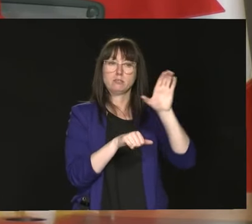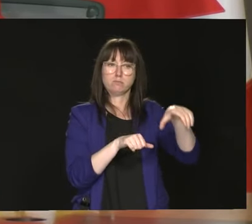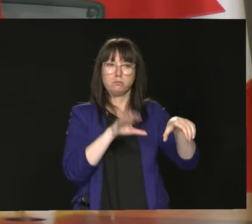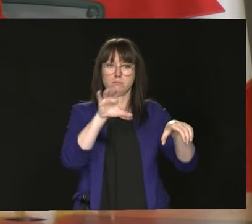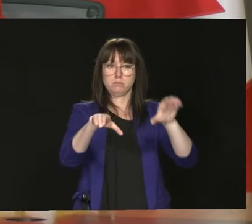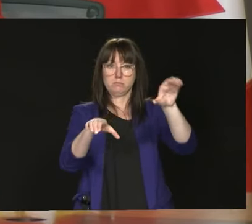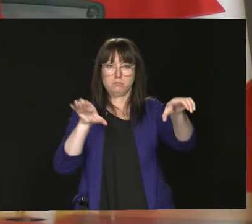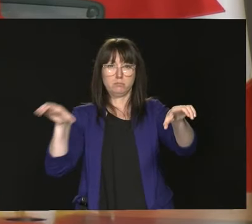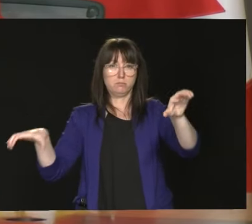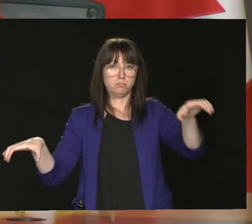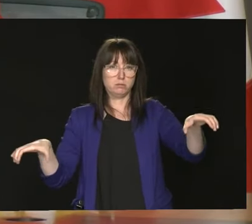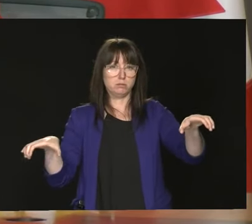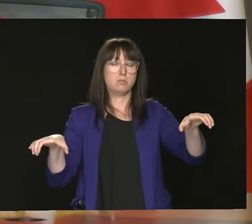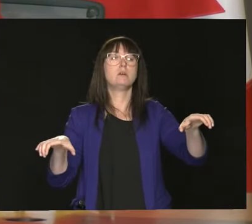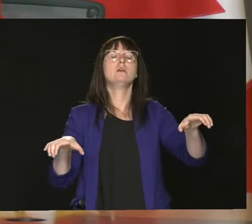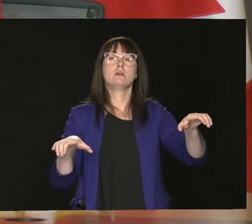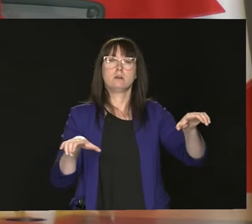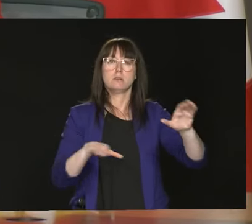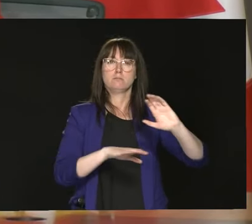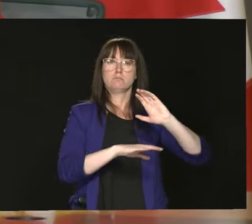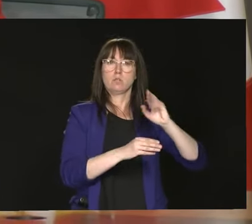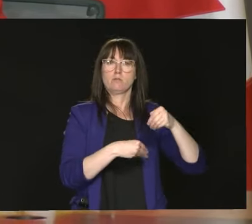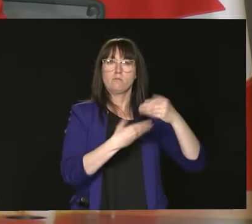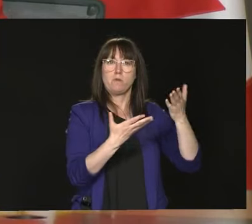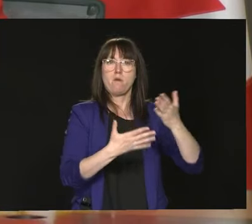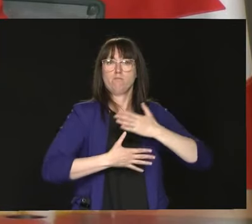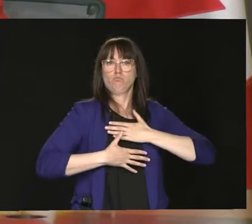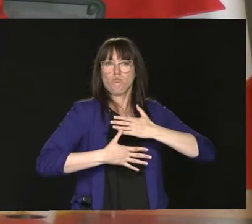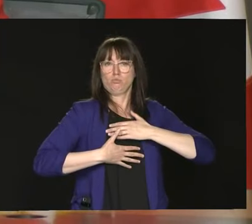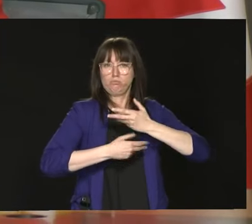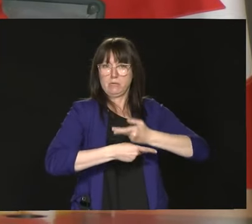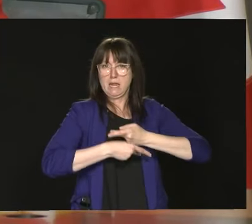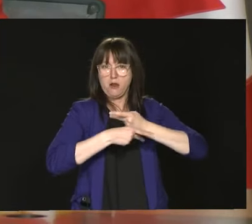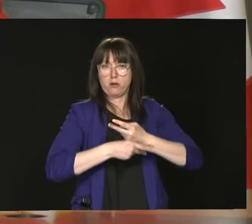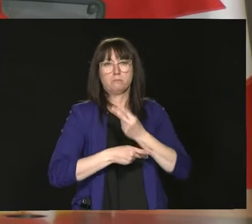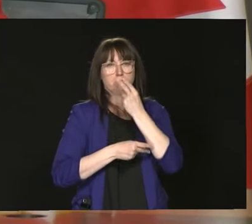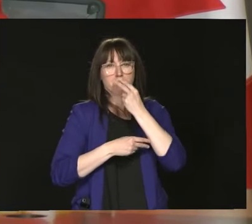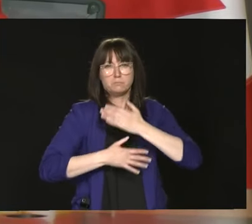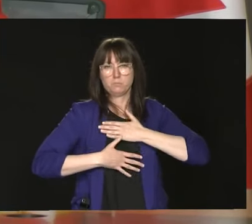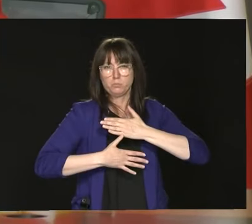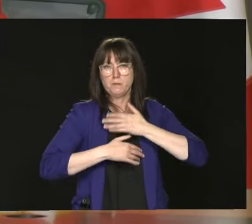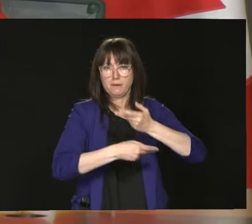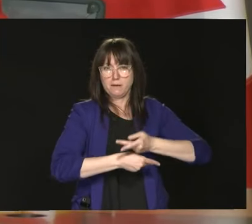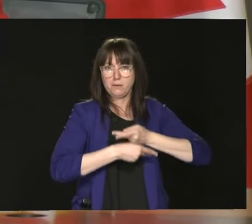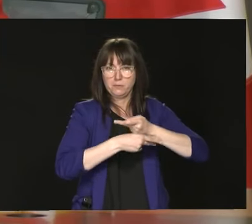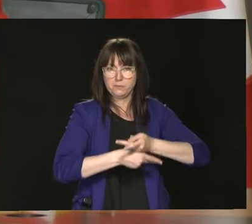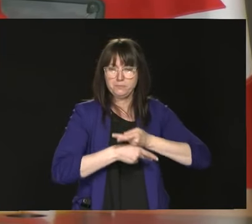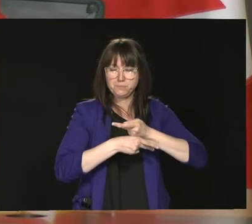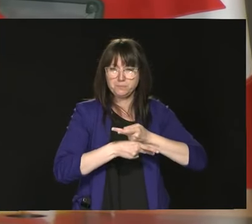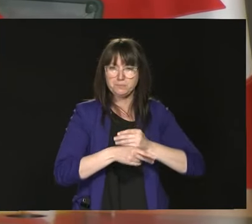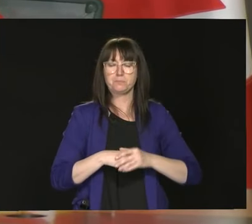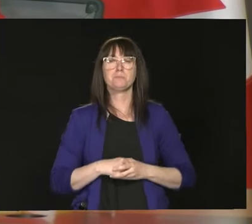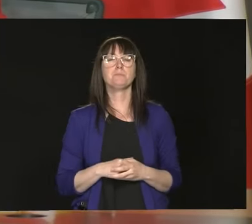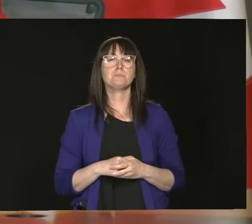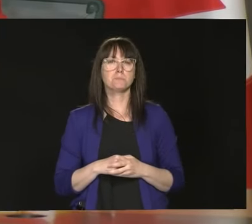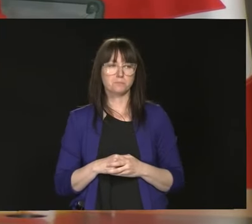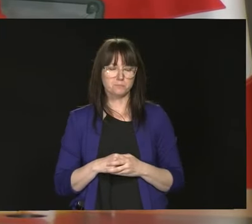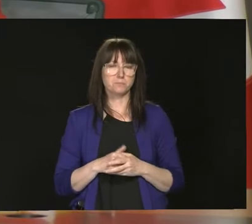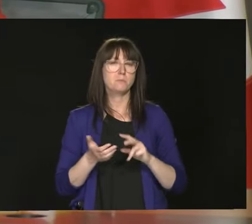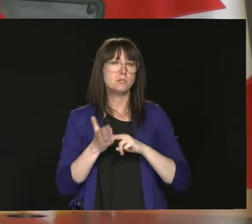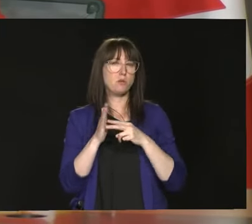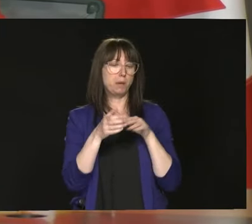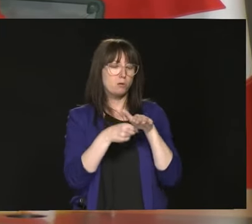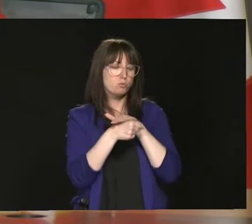respirateurs permettront aux autorités de santé locales de prendre en charge les afflux